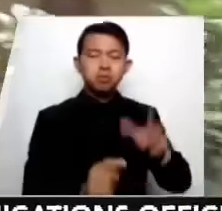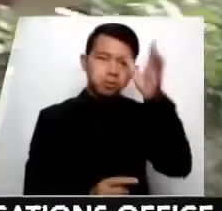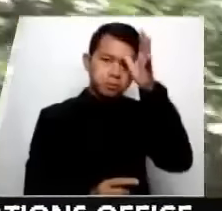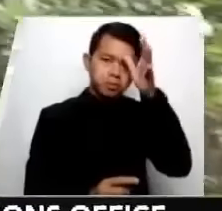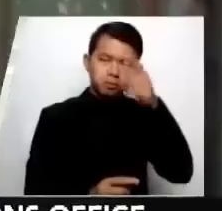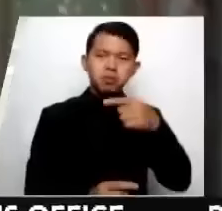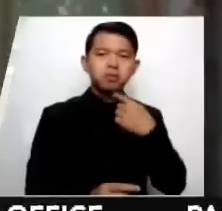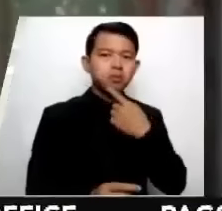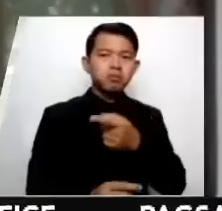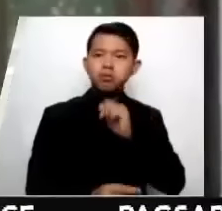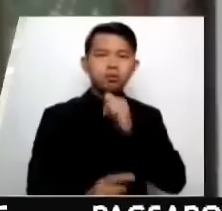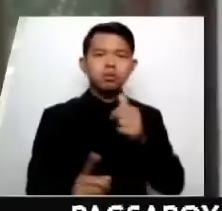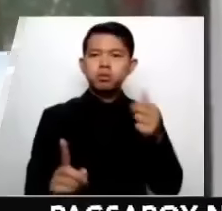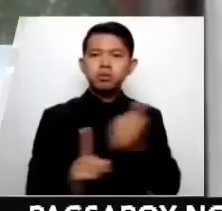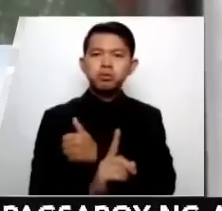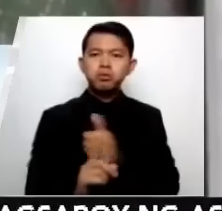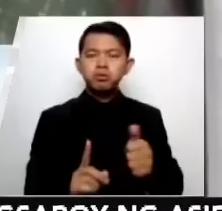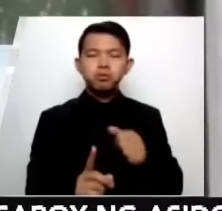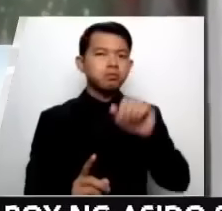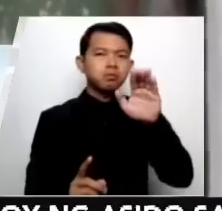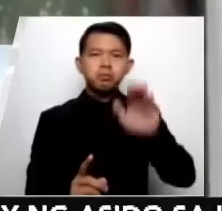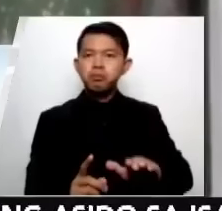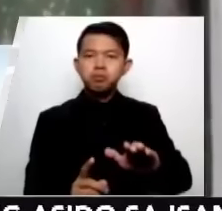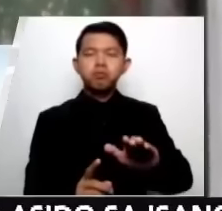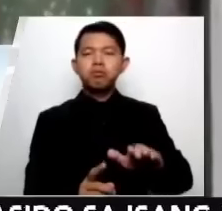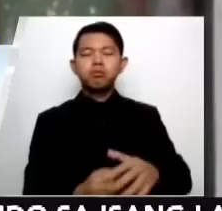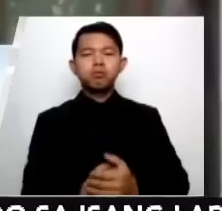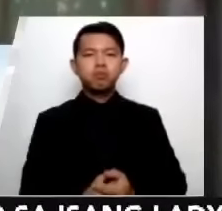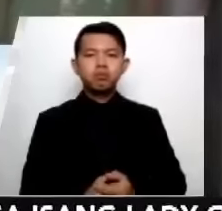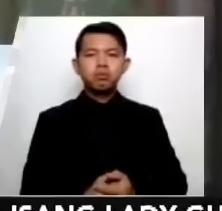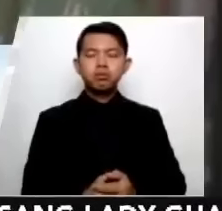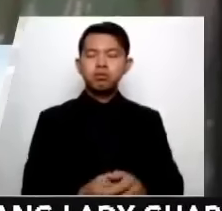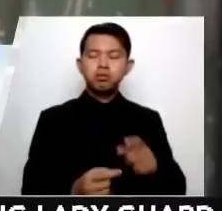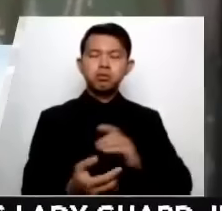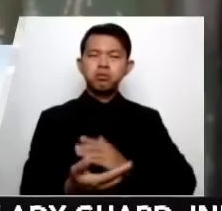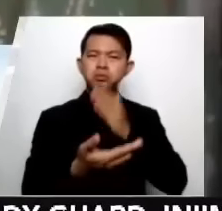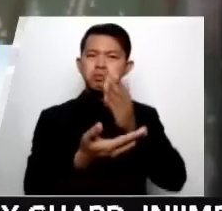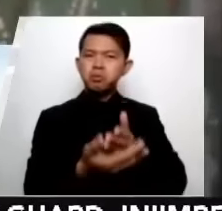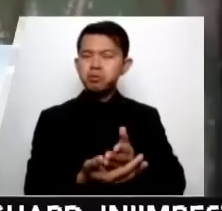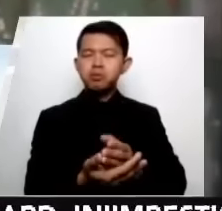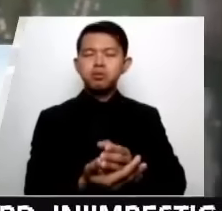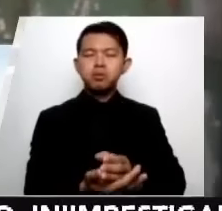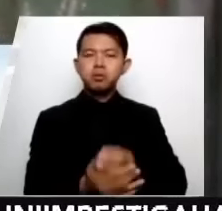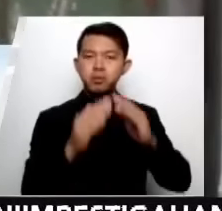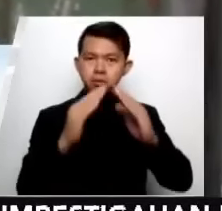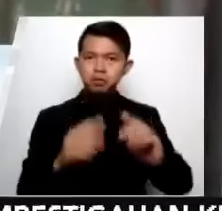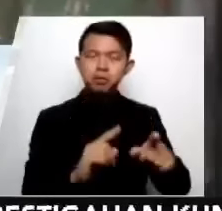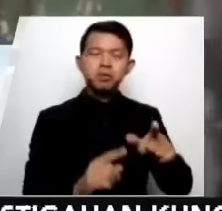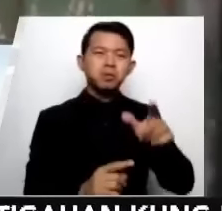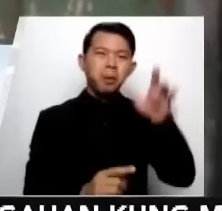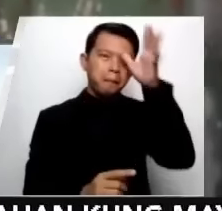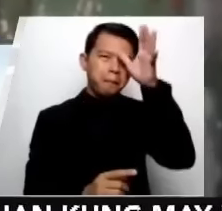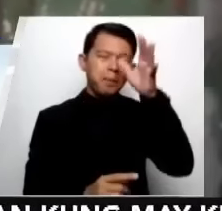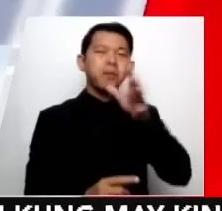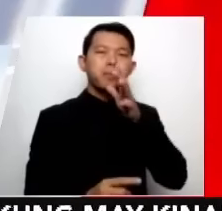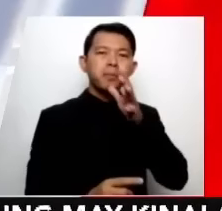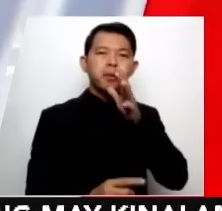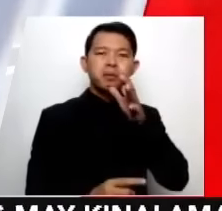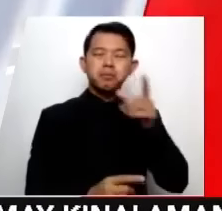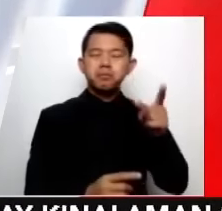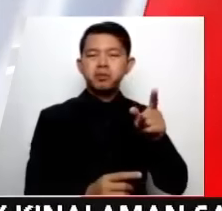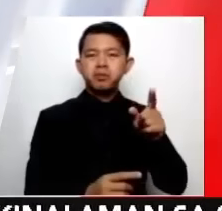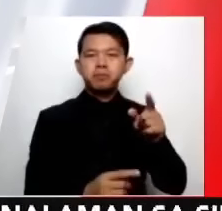niya ang bata. Pinuntahan namin siya sa inuupahang bahay pero ang kanyang ina ang humarap sa amin. Tingin naman ang tiyahi ng bata.